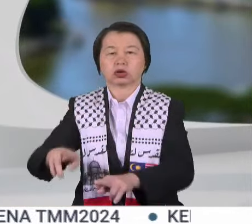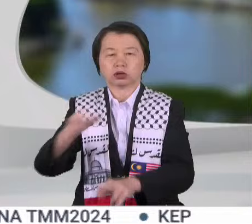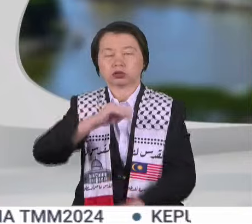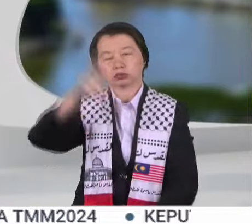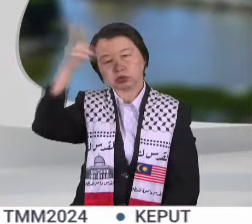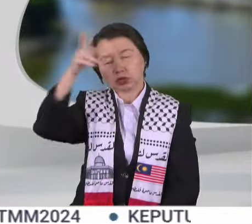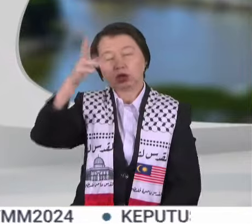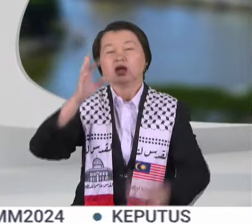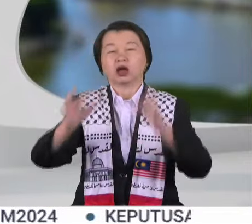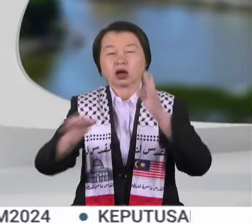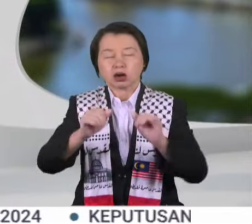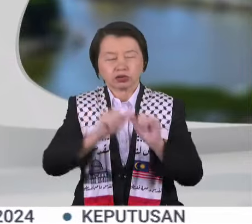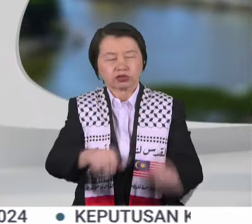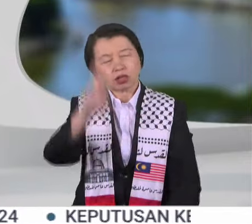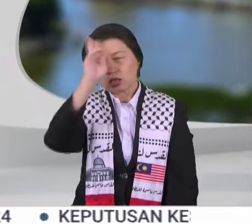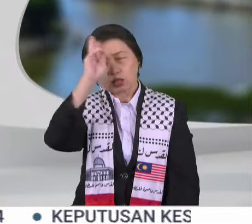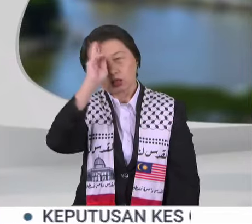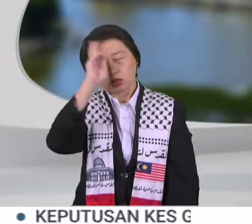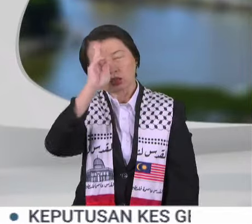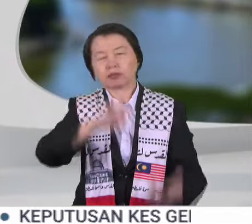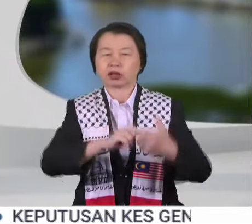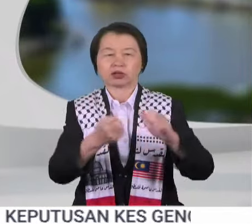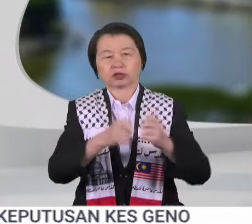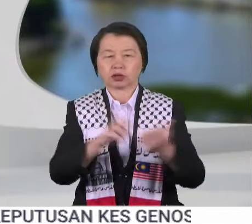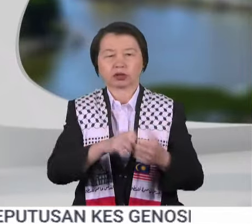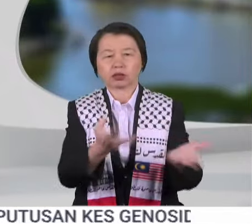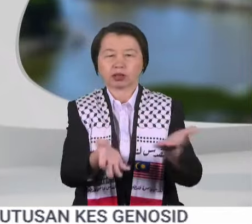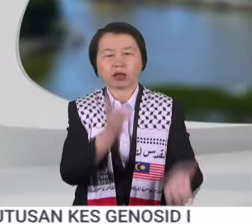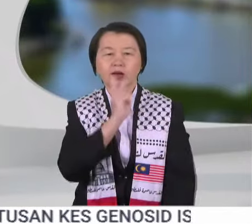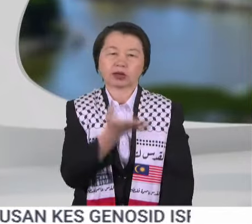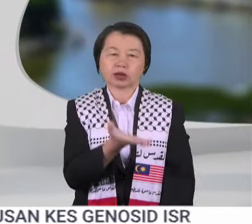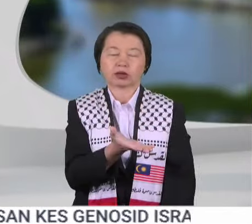kerajaan jika masih berlaku gangguan